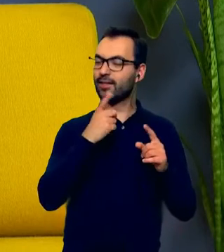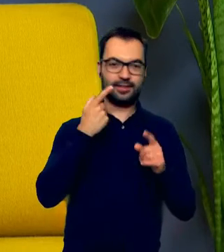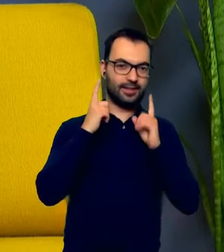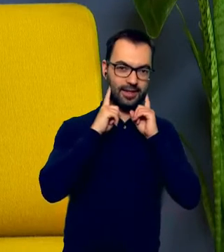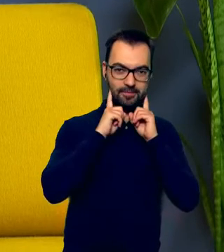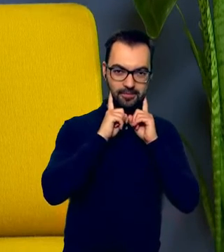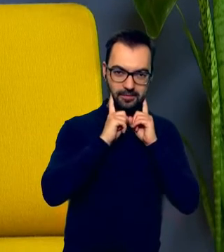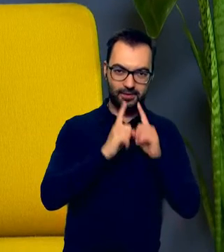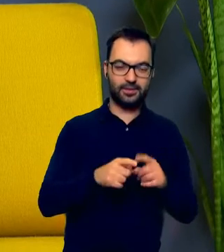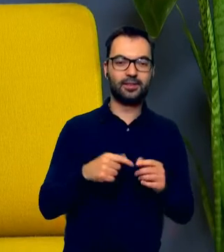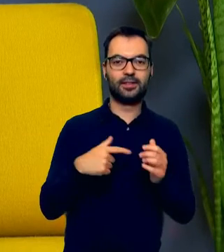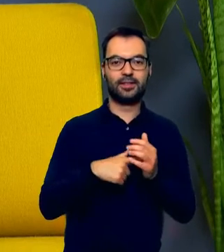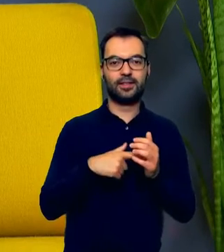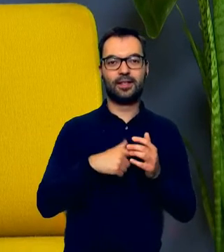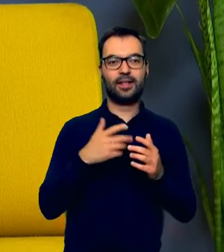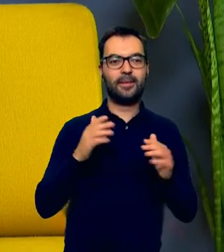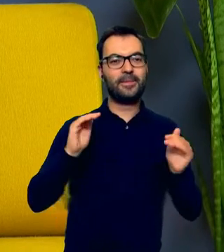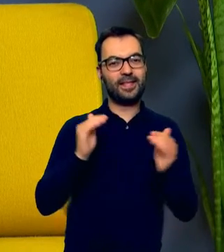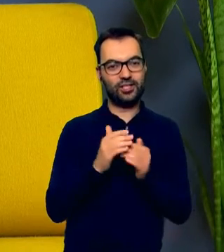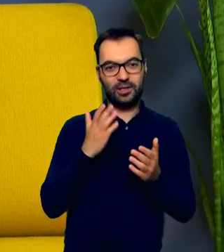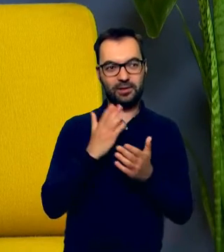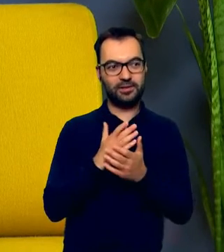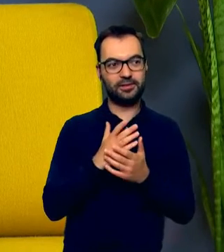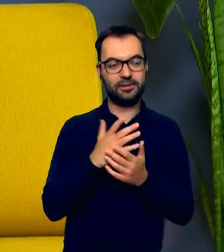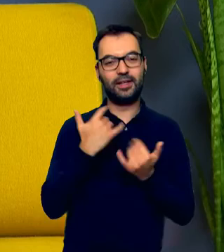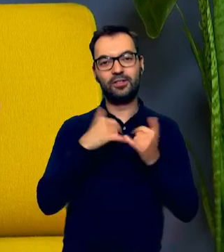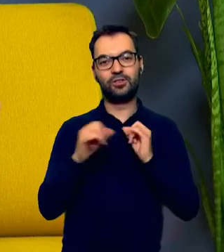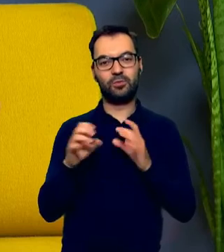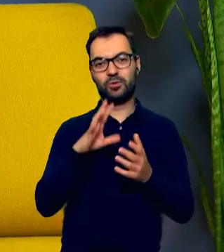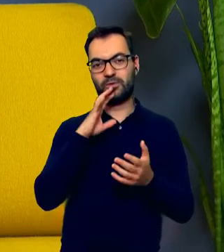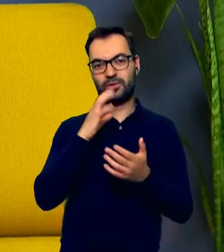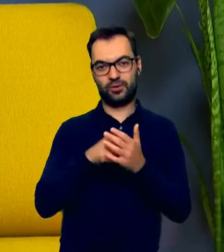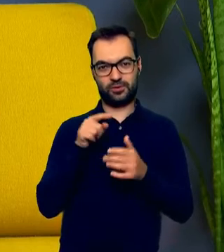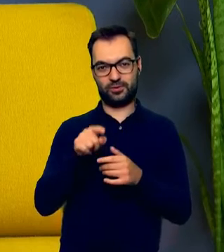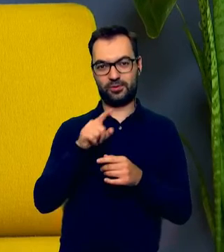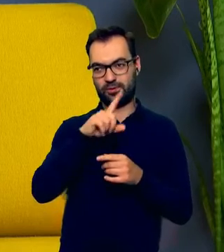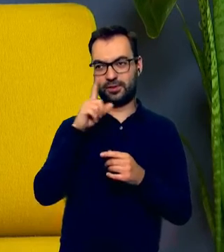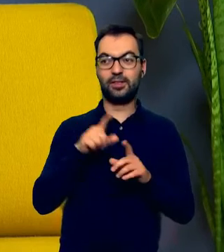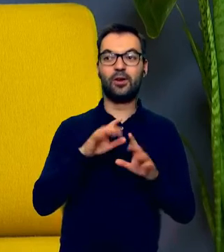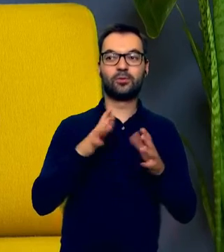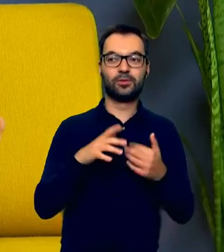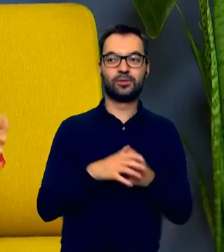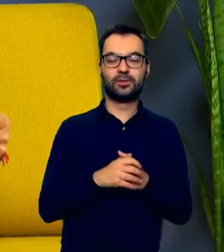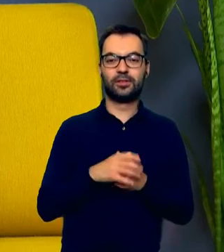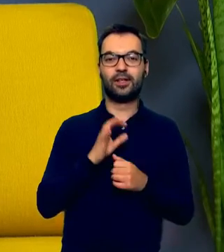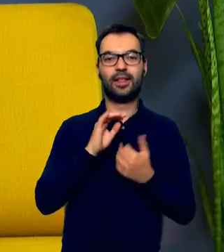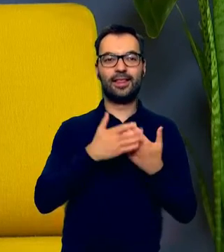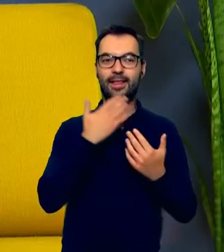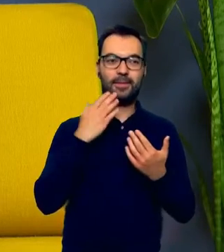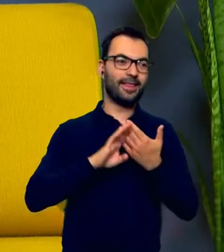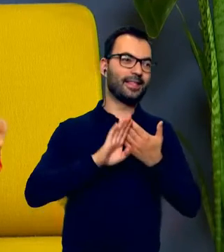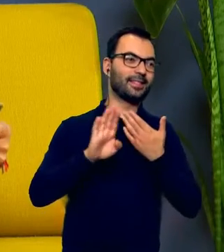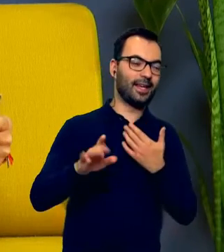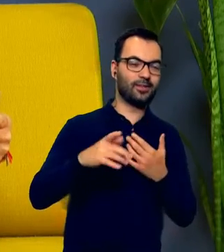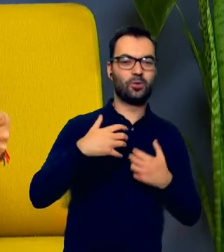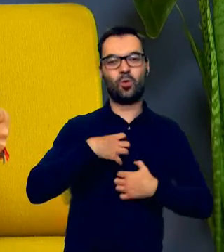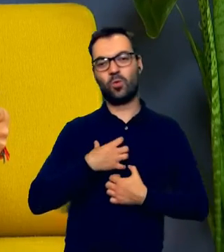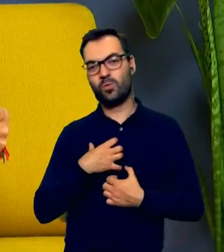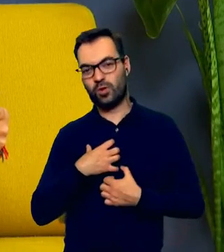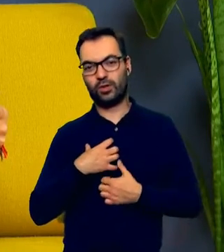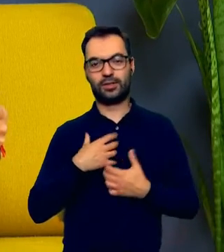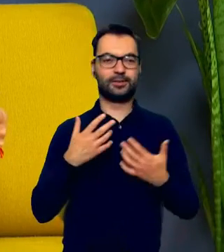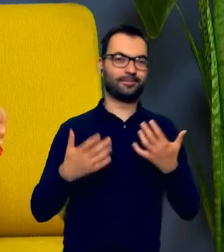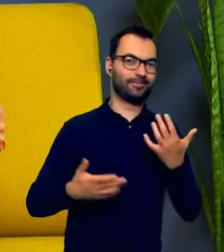jest to prawda, bo ta nisza po prostu jest zagospodarowana na co dzień inaczej niż wy to proponujecie zrobić, czyli ze swoim dystansem, poczuciem humoru